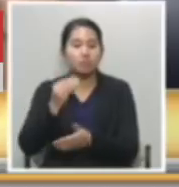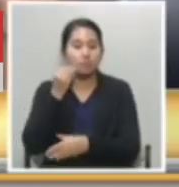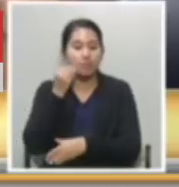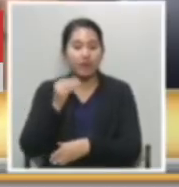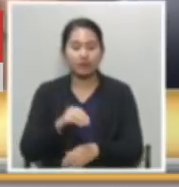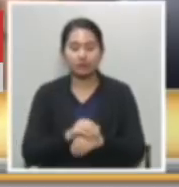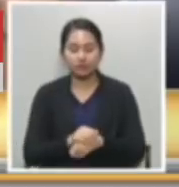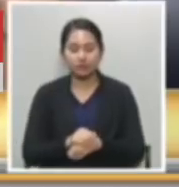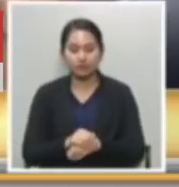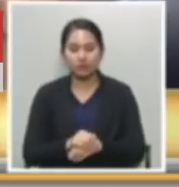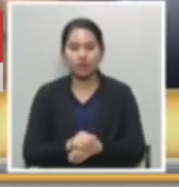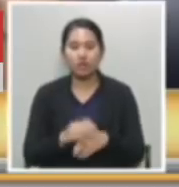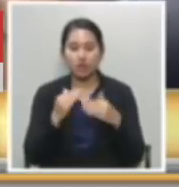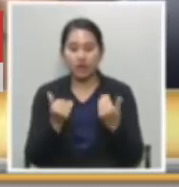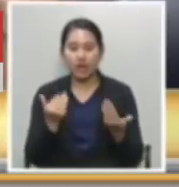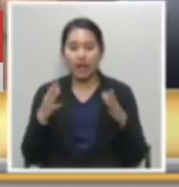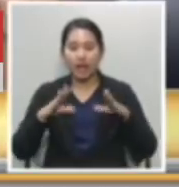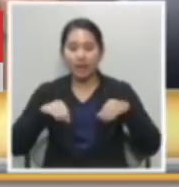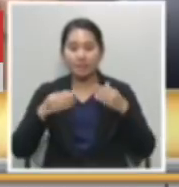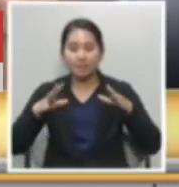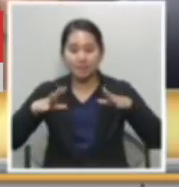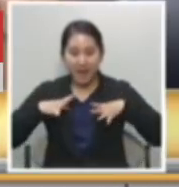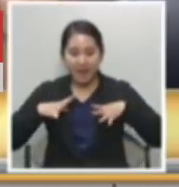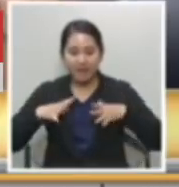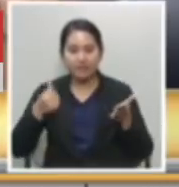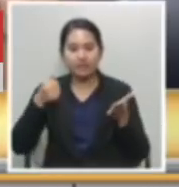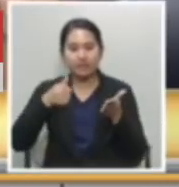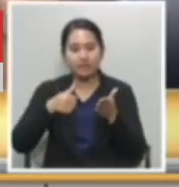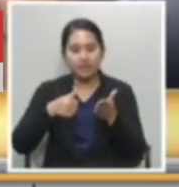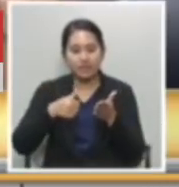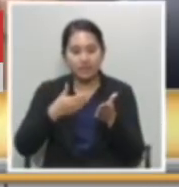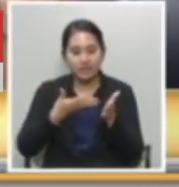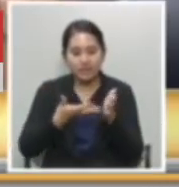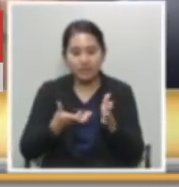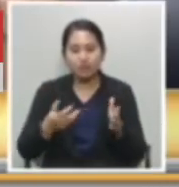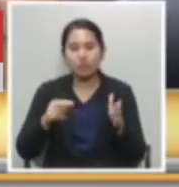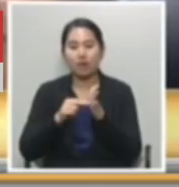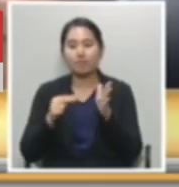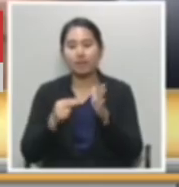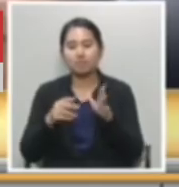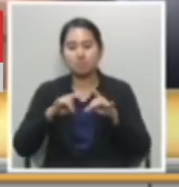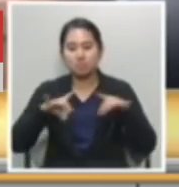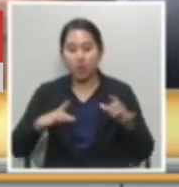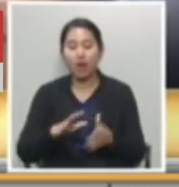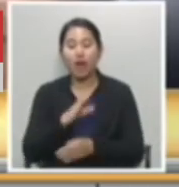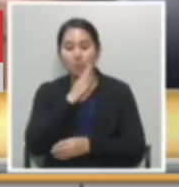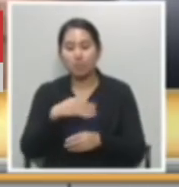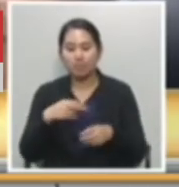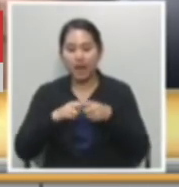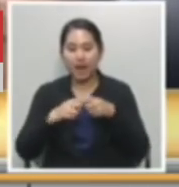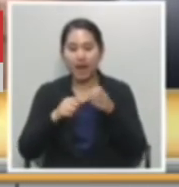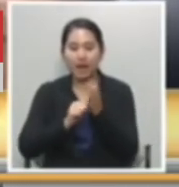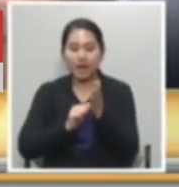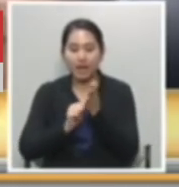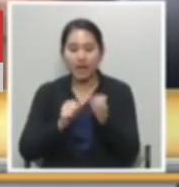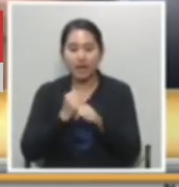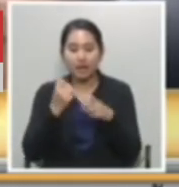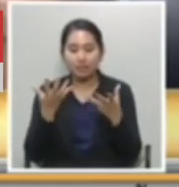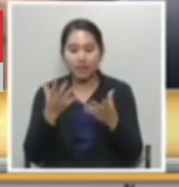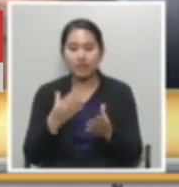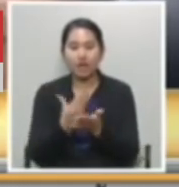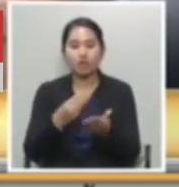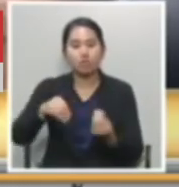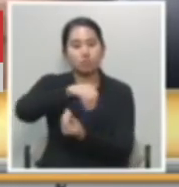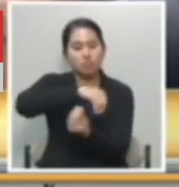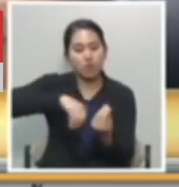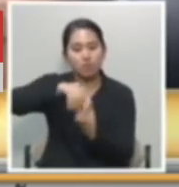เอาให้ไปพักหนี้มันไม่ได้แก้ปัญหามันไม่เกิดมัลติพลายเออร์ถ้าจะให้แก้ปัญหาและเกิดมัลติพลายเออร์เกิดเงินหมุนเวียน